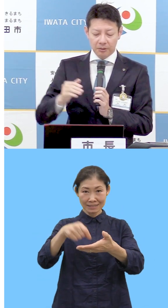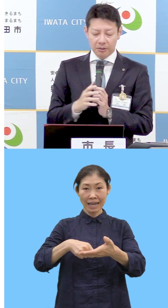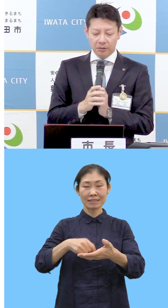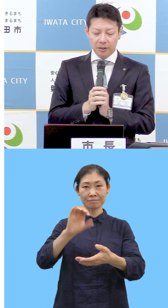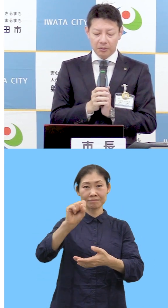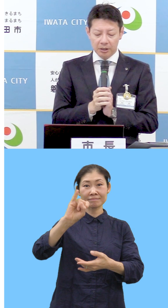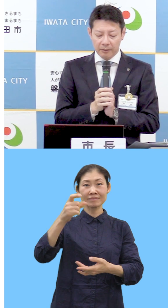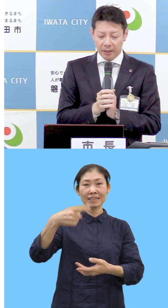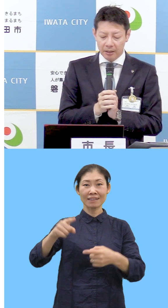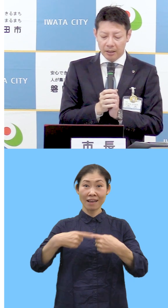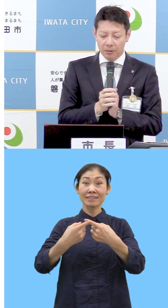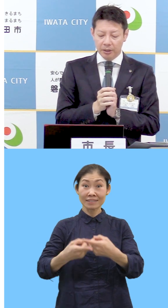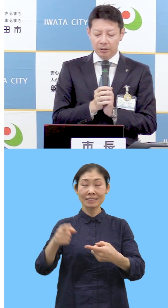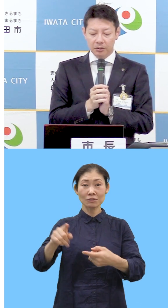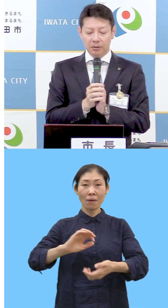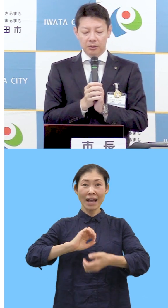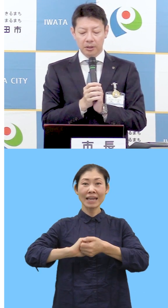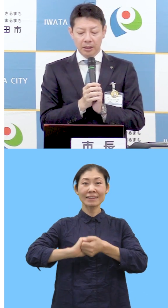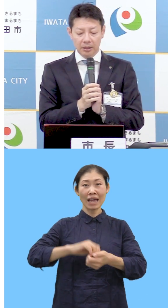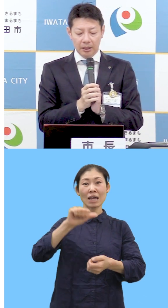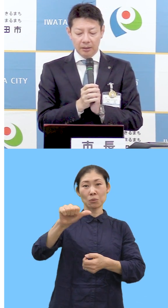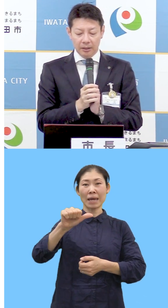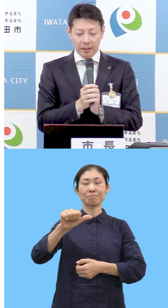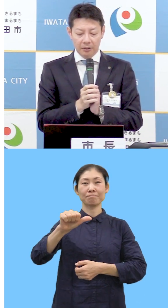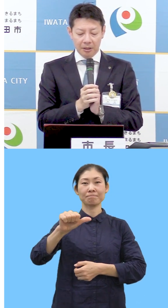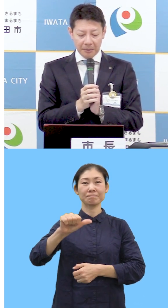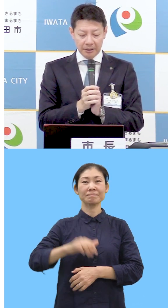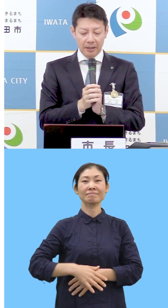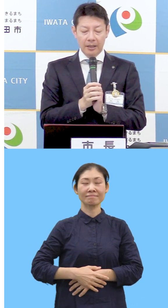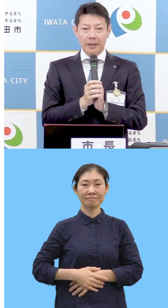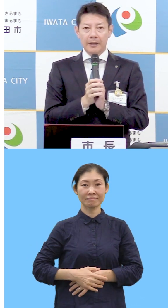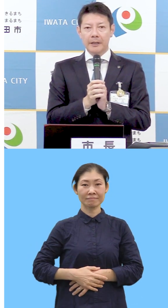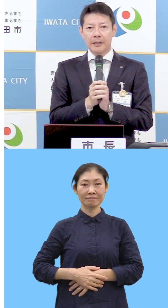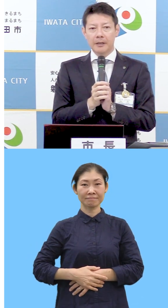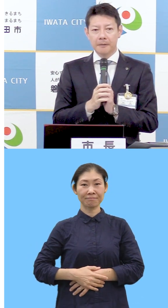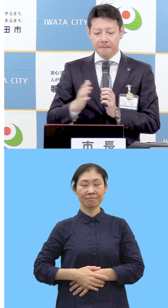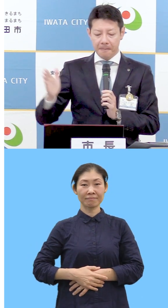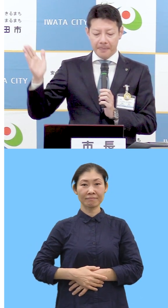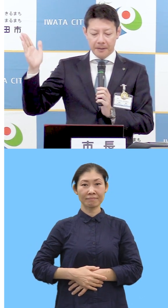からということで、こちらは限定5点ということになっております。